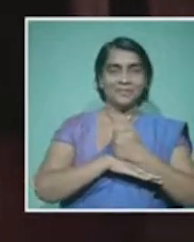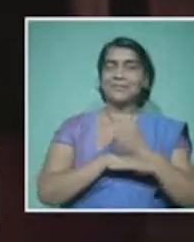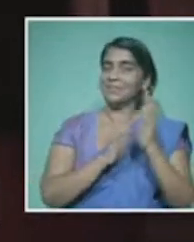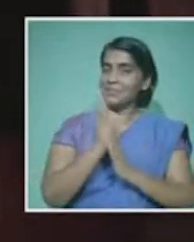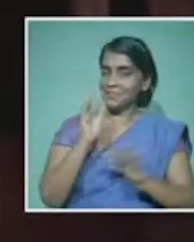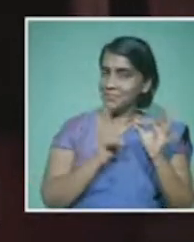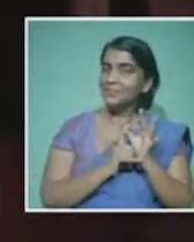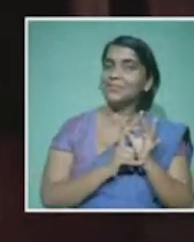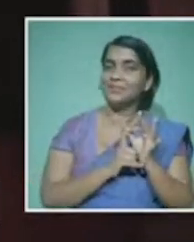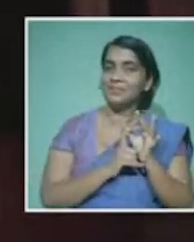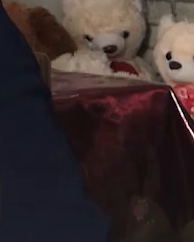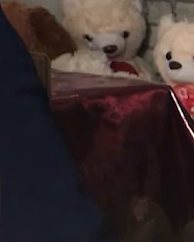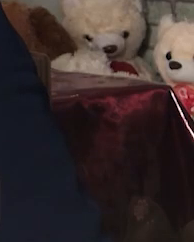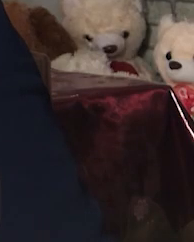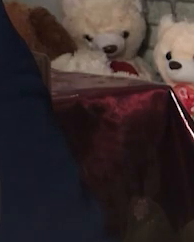මන්තුමනි